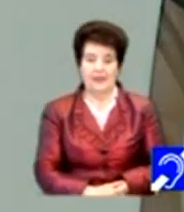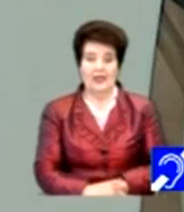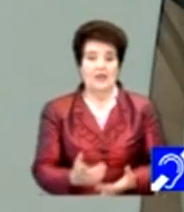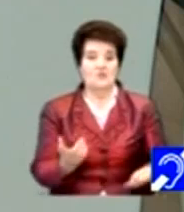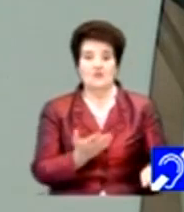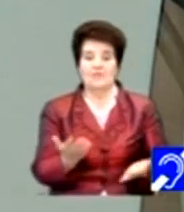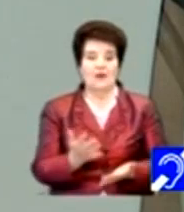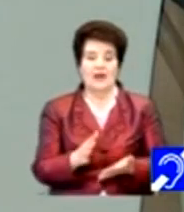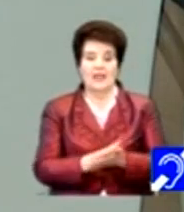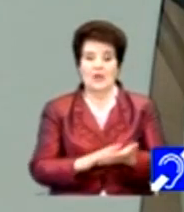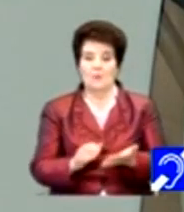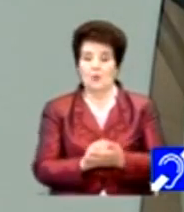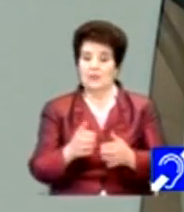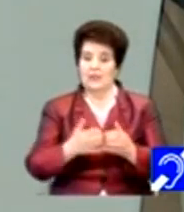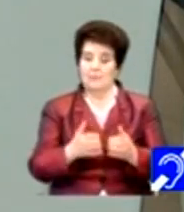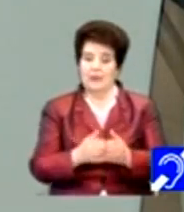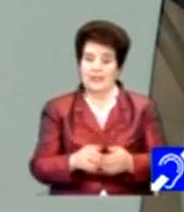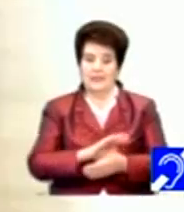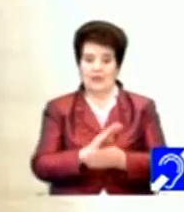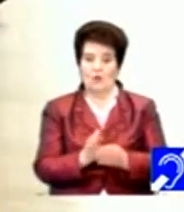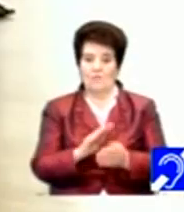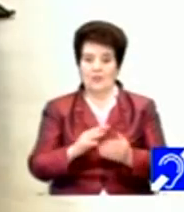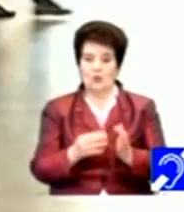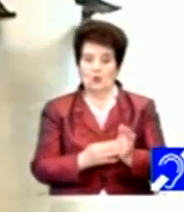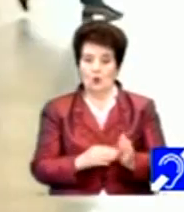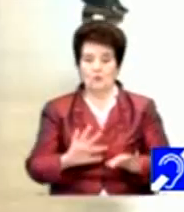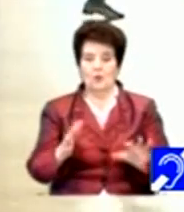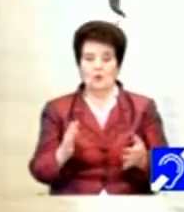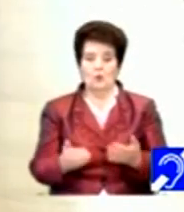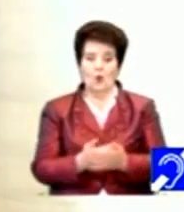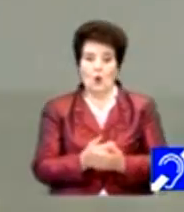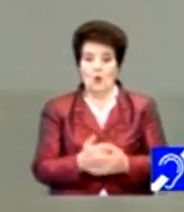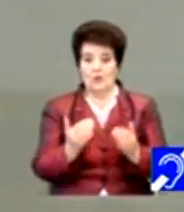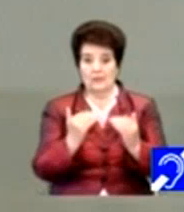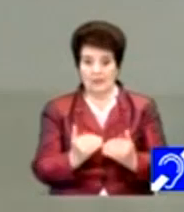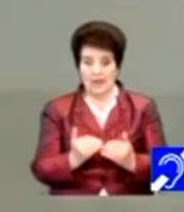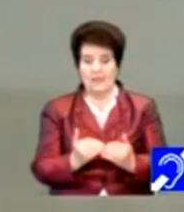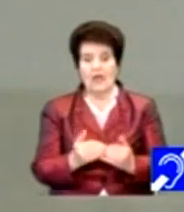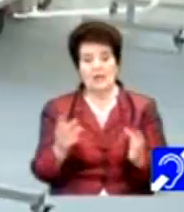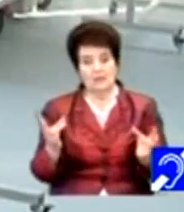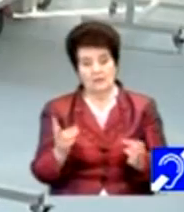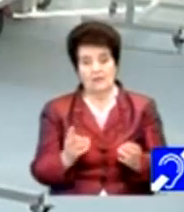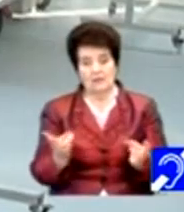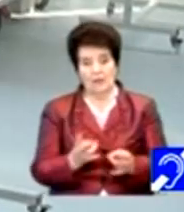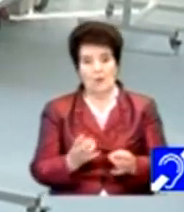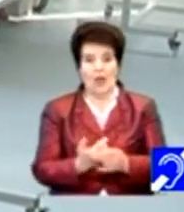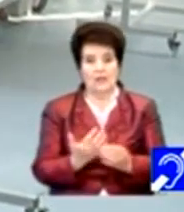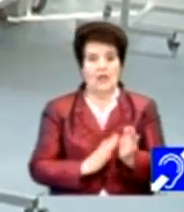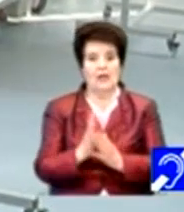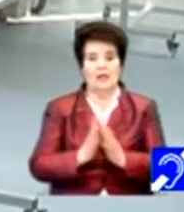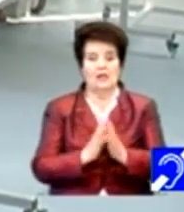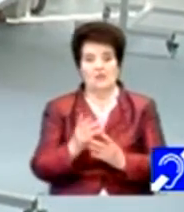Ceva e putred la mijloc în gestionarea crizei COVID-19. Numărul cazurilor noi, în loc să scadă, crește alarmant de la o zi la alta, analizând